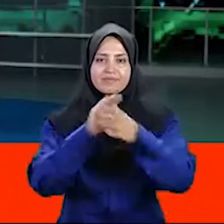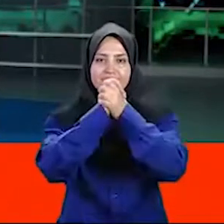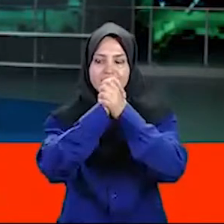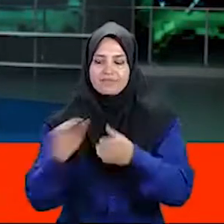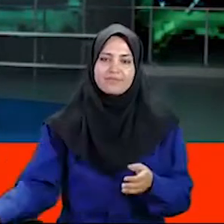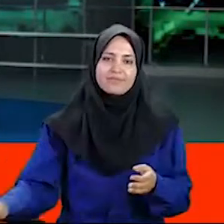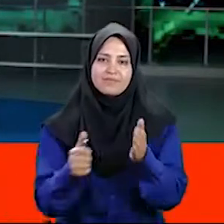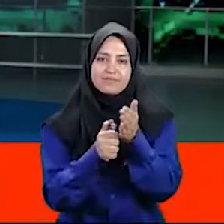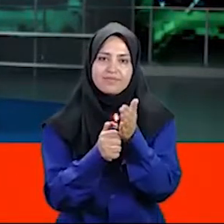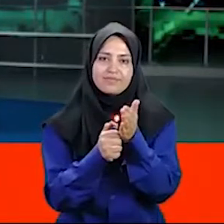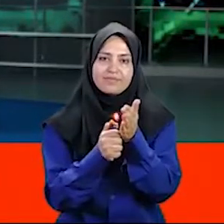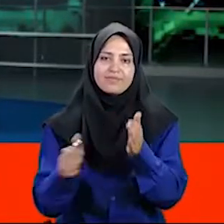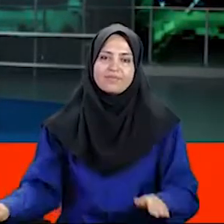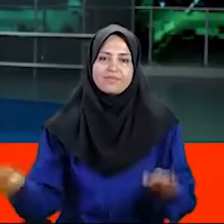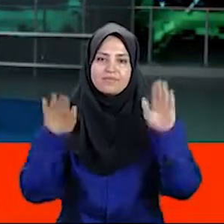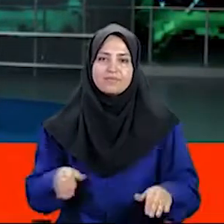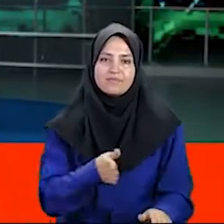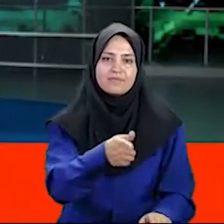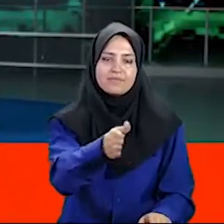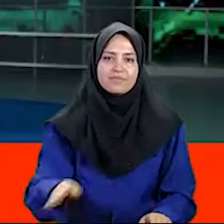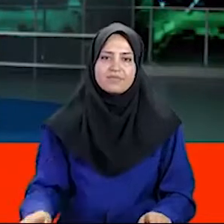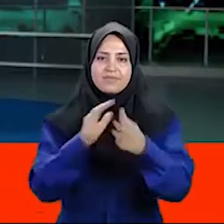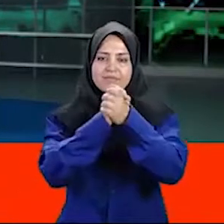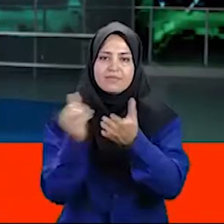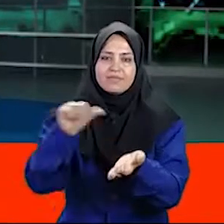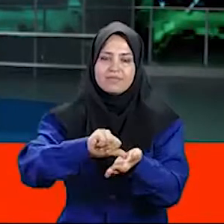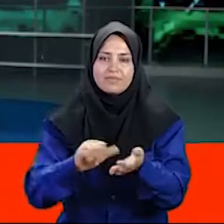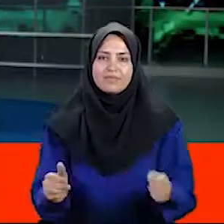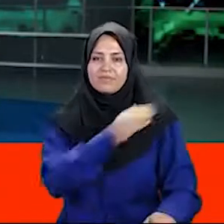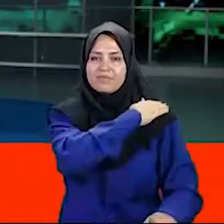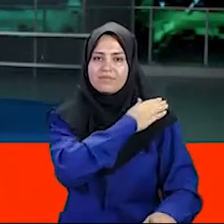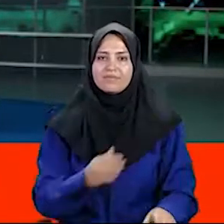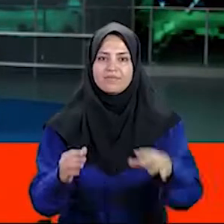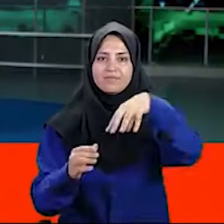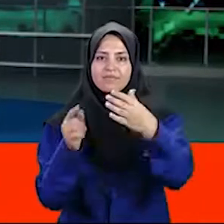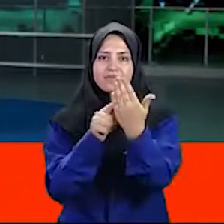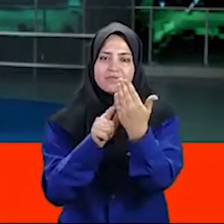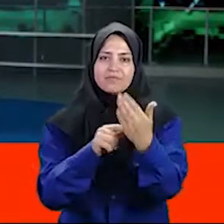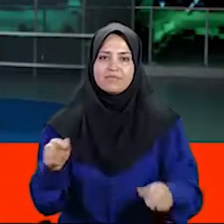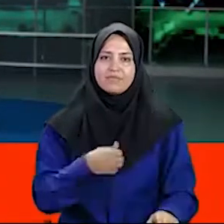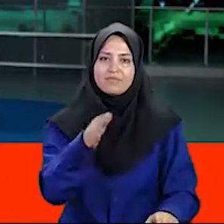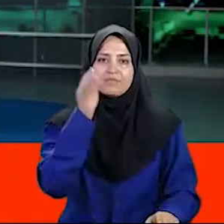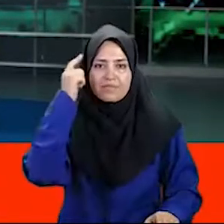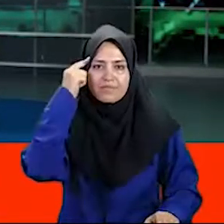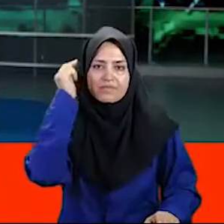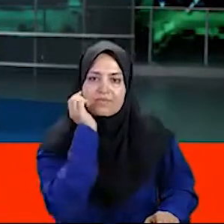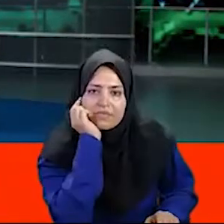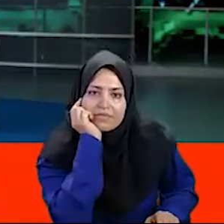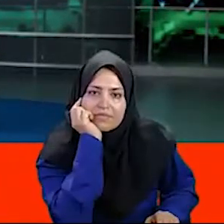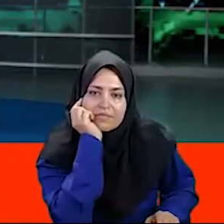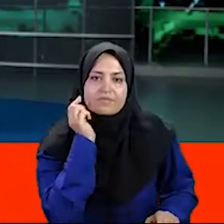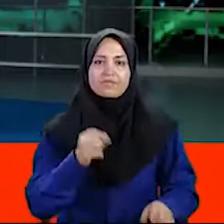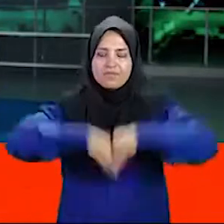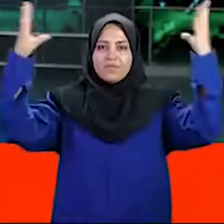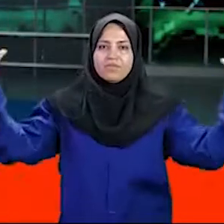برجام به فایر رفت. بعد از خروج برجام از ایران، نمایندگان دبستان بهارستان طی حرکتی متفکرانه،